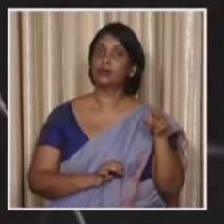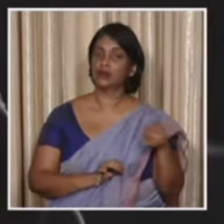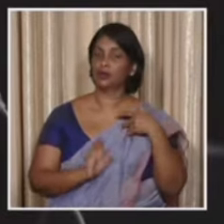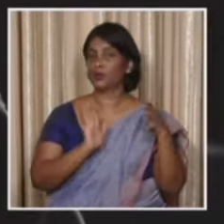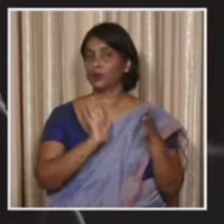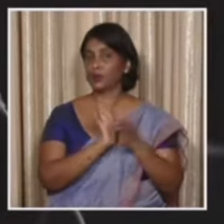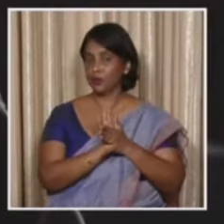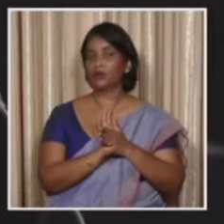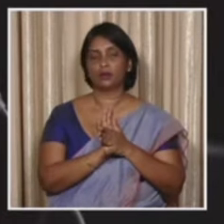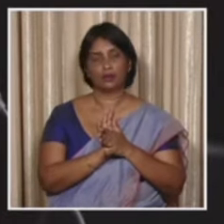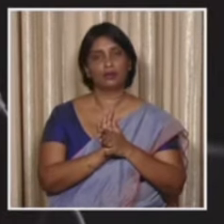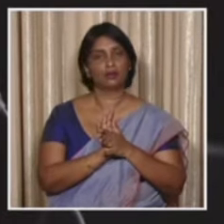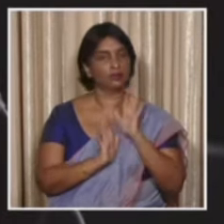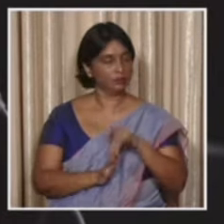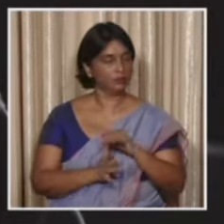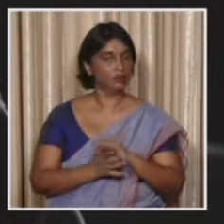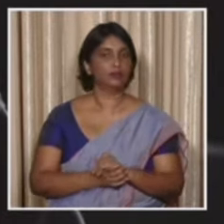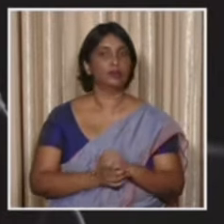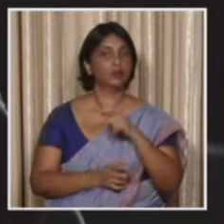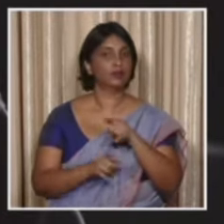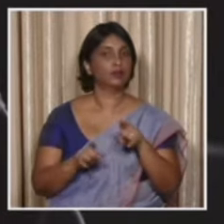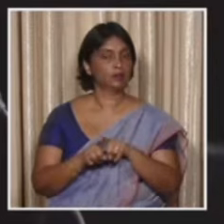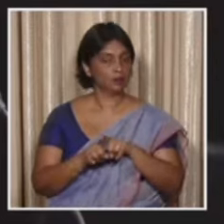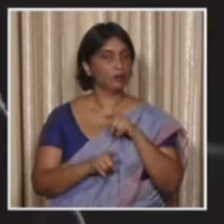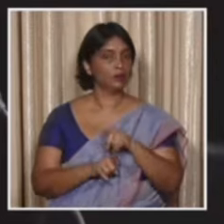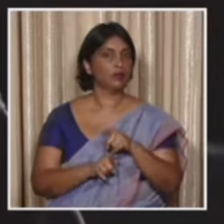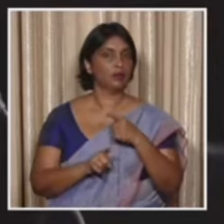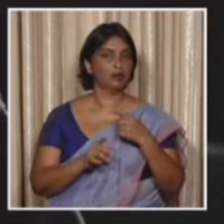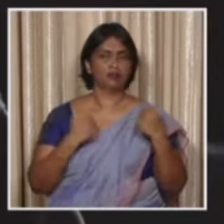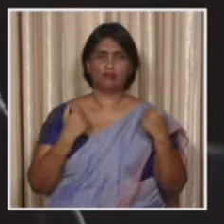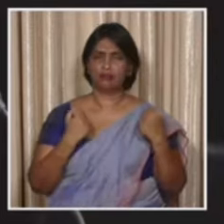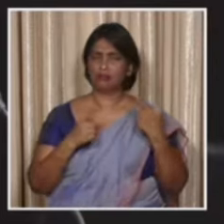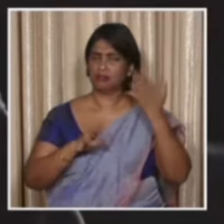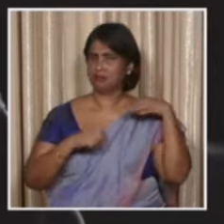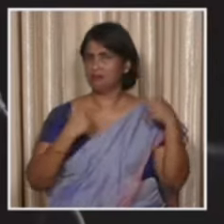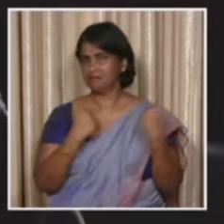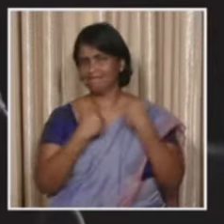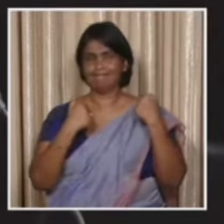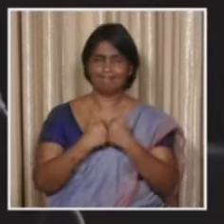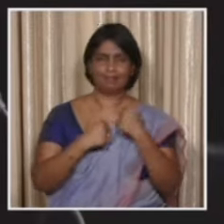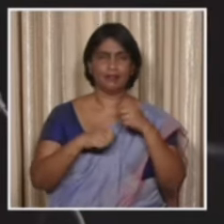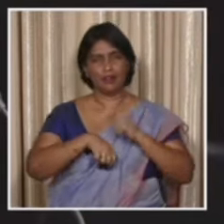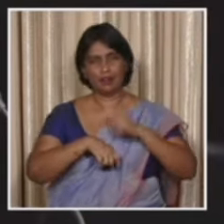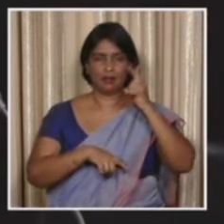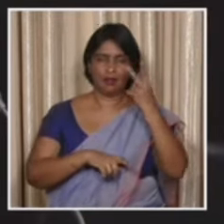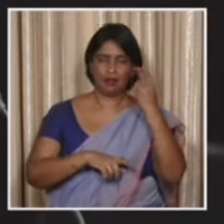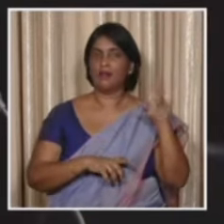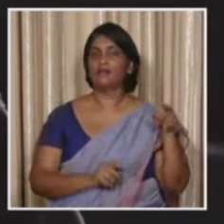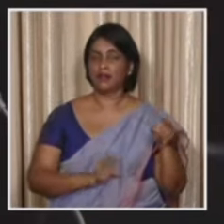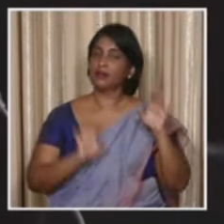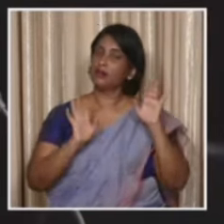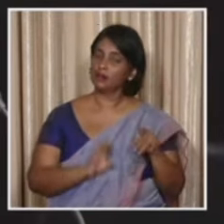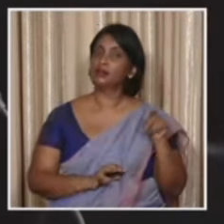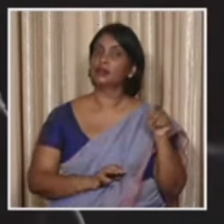மோதிக்கொண்டாலும், பொது மேடைகளில் ஒன்றாக தோன்றினாலும், அவர்கள் இந்த சமூகத்துக்காக செய்த